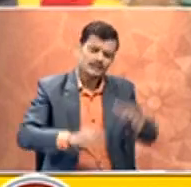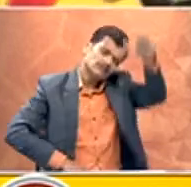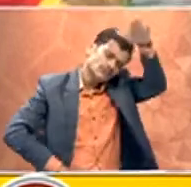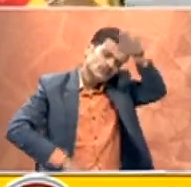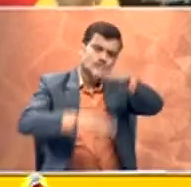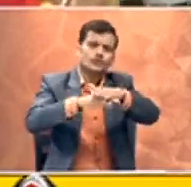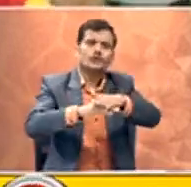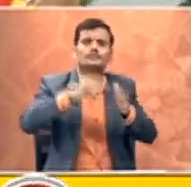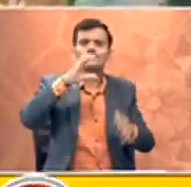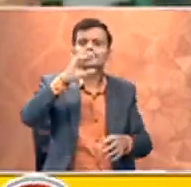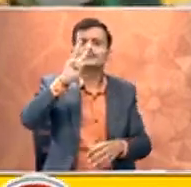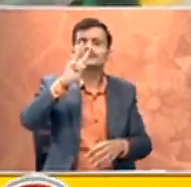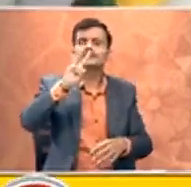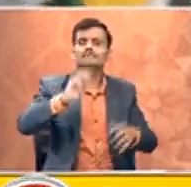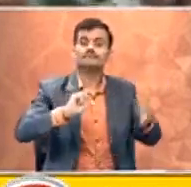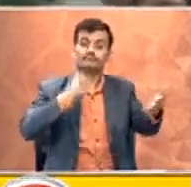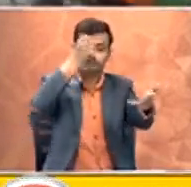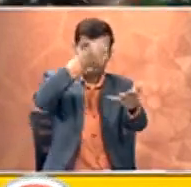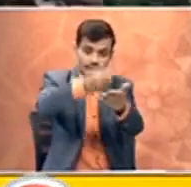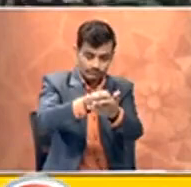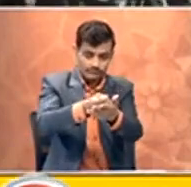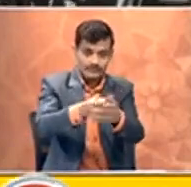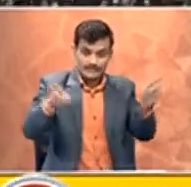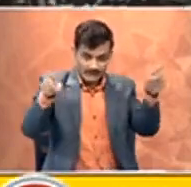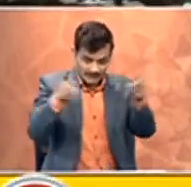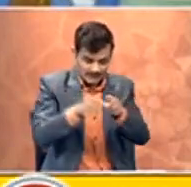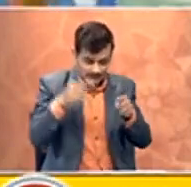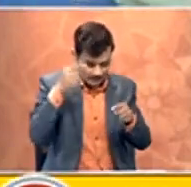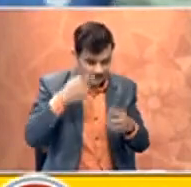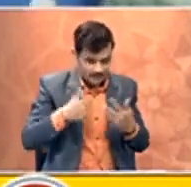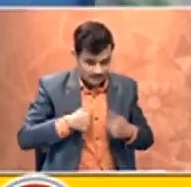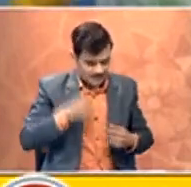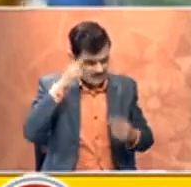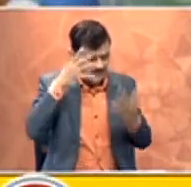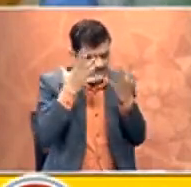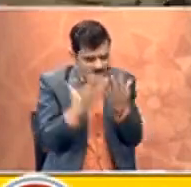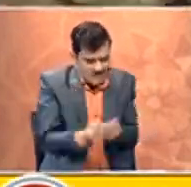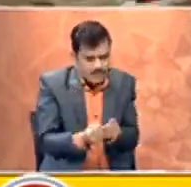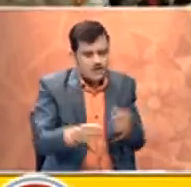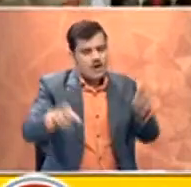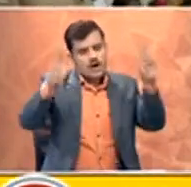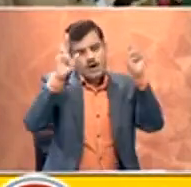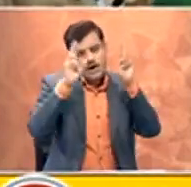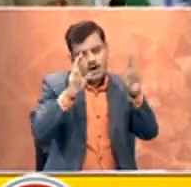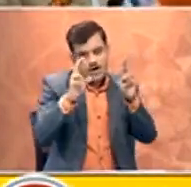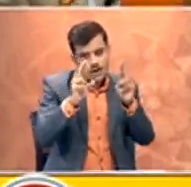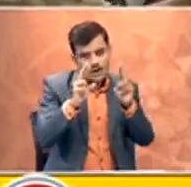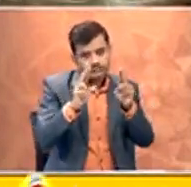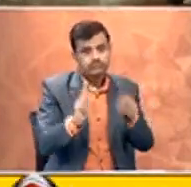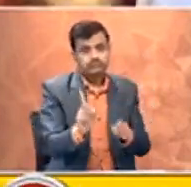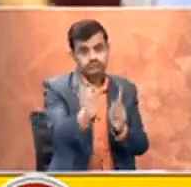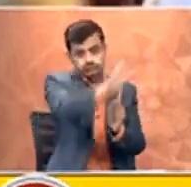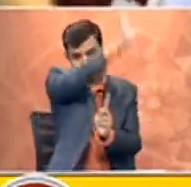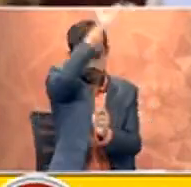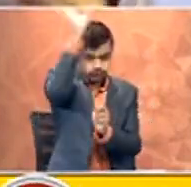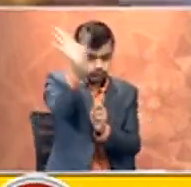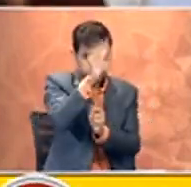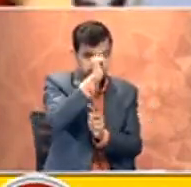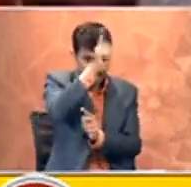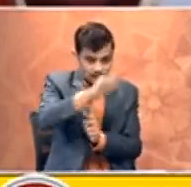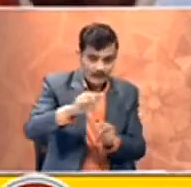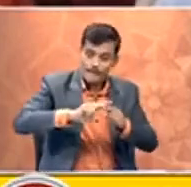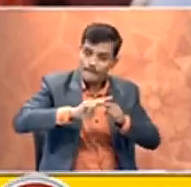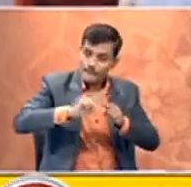बड़ी सफलता है। मैं कामना करता हूं कि आगे भी हमारा स्पेस सेक्टर